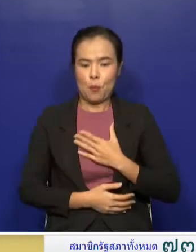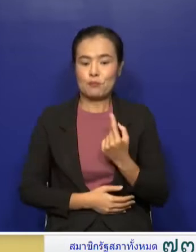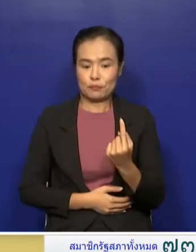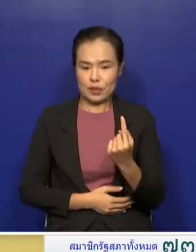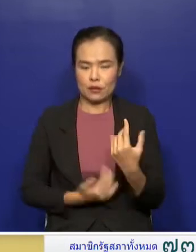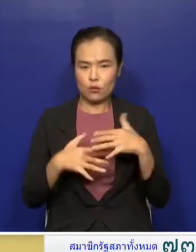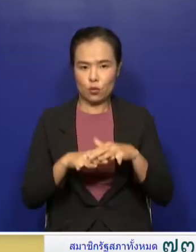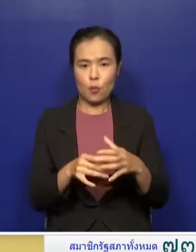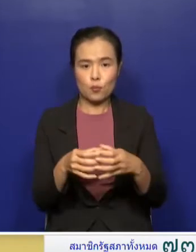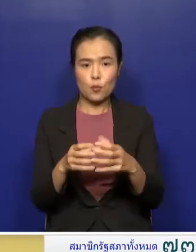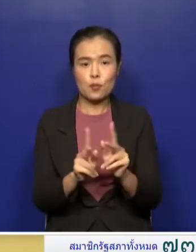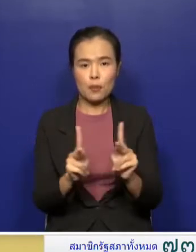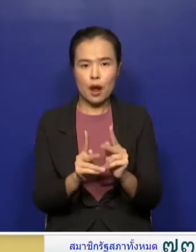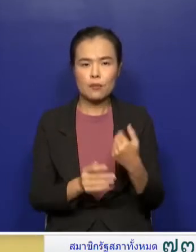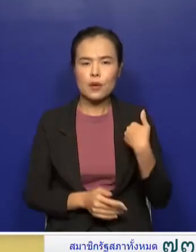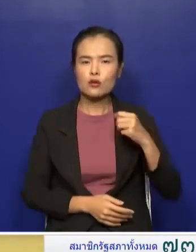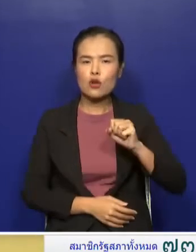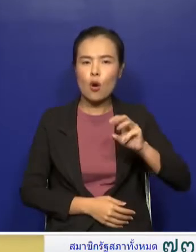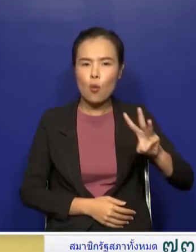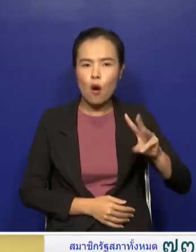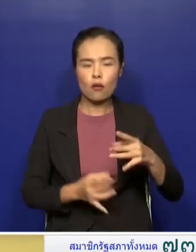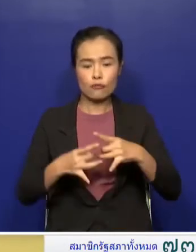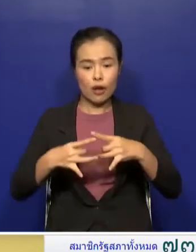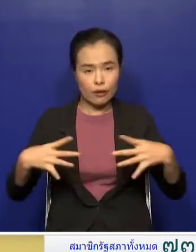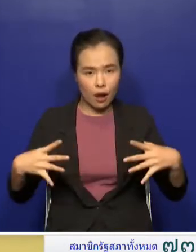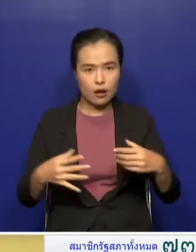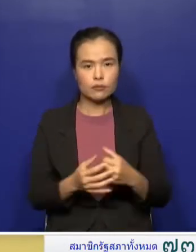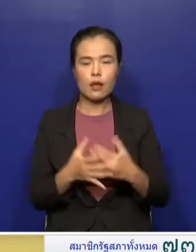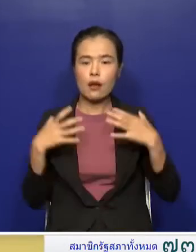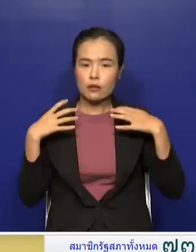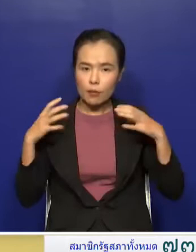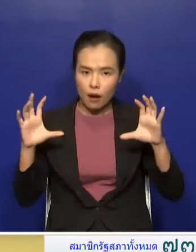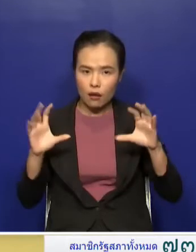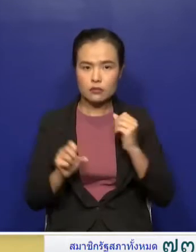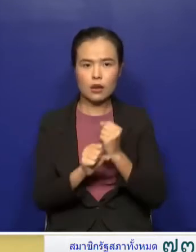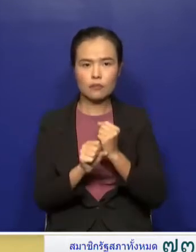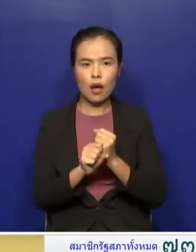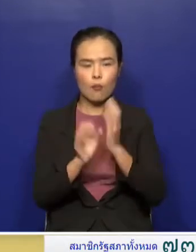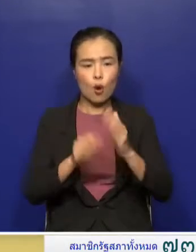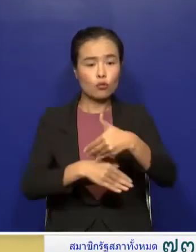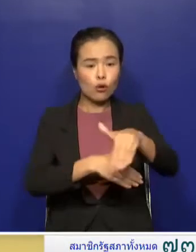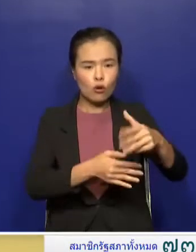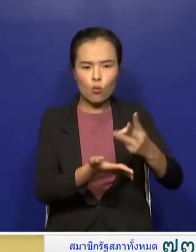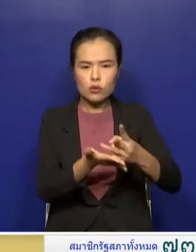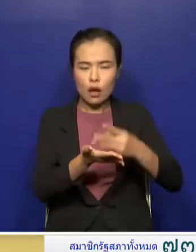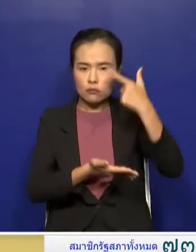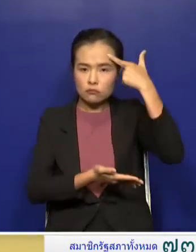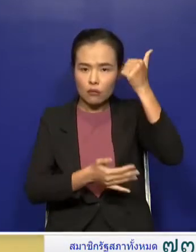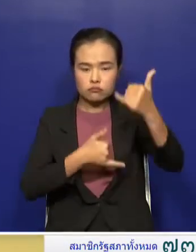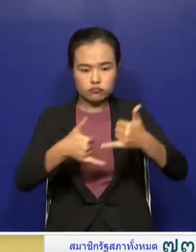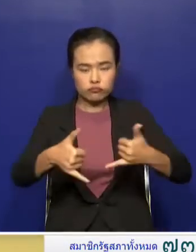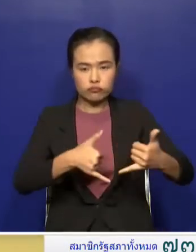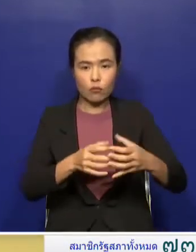มาที่การชุดนั้นมีสวมาด้วยมีถอยค้านมาด้วยมีรัฐบาลมาด้วยมีบุคคลภายนอกมีนักกิจกรรมมาเต็มเลยธรรมดานะครับ